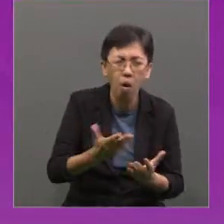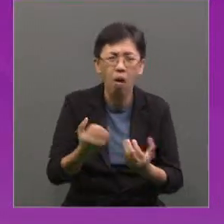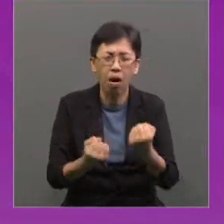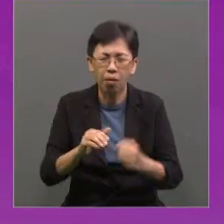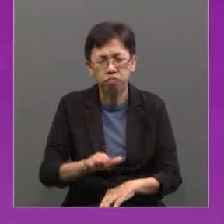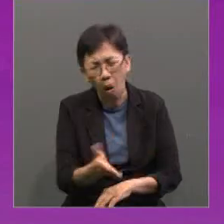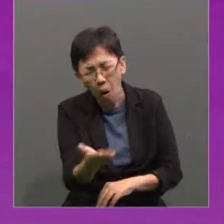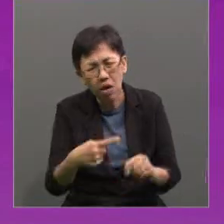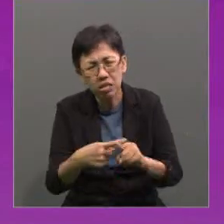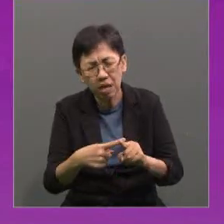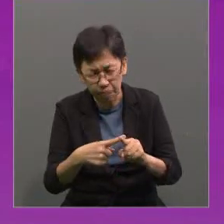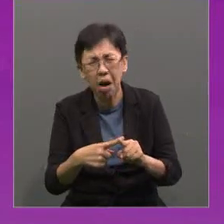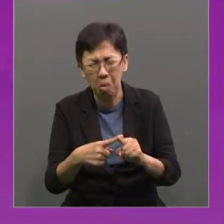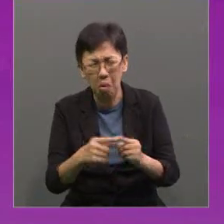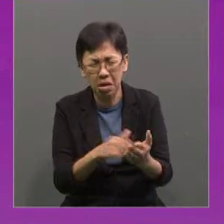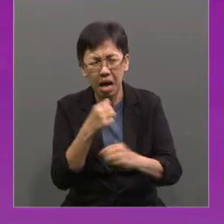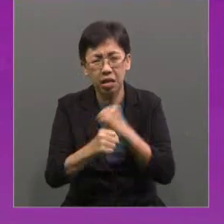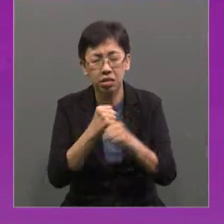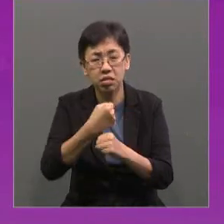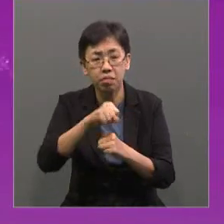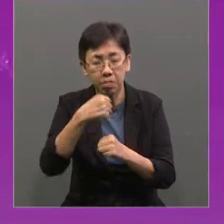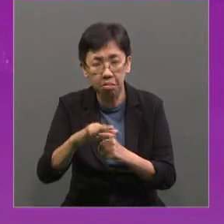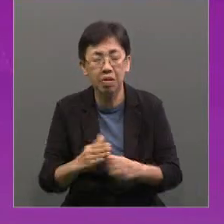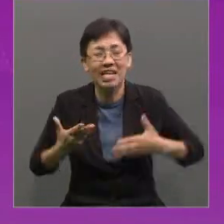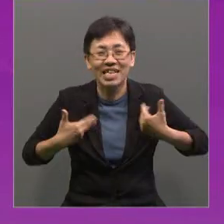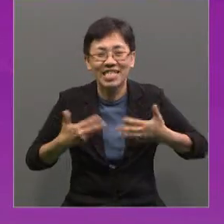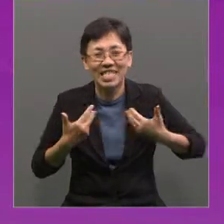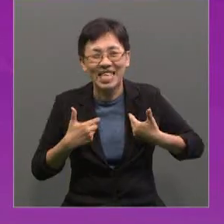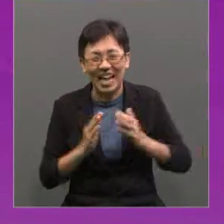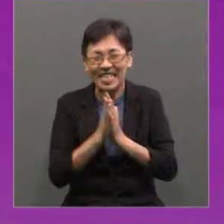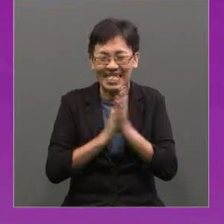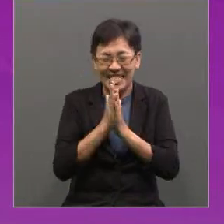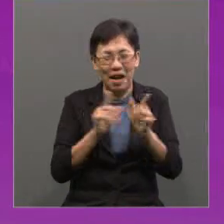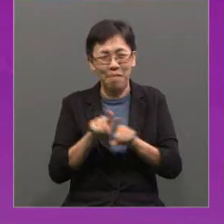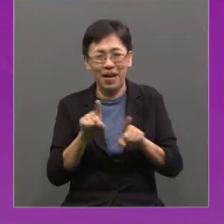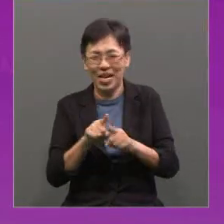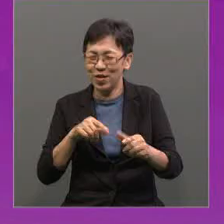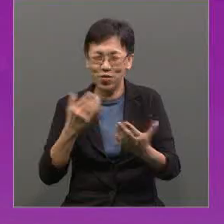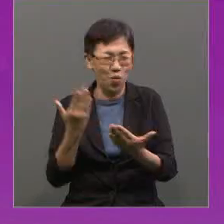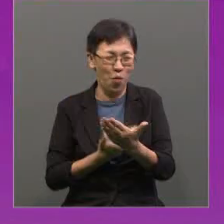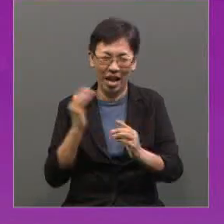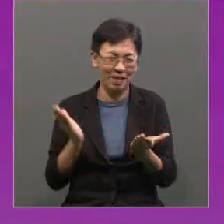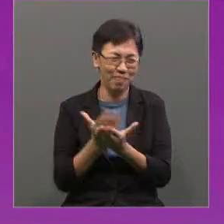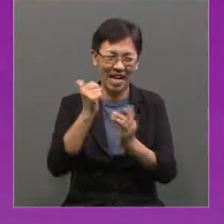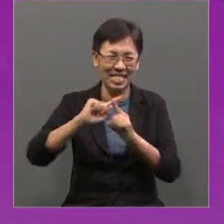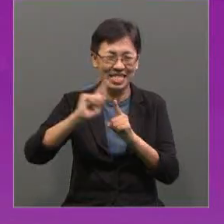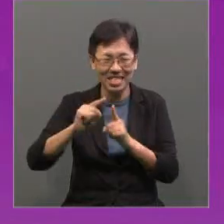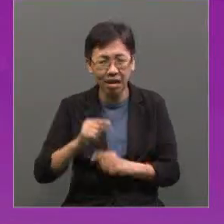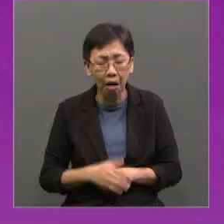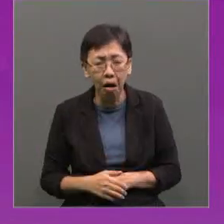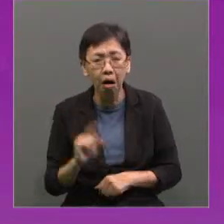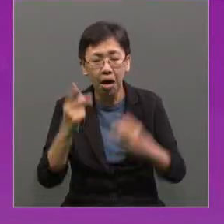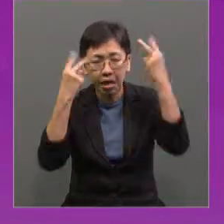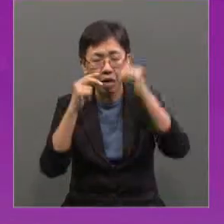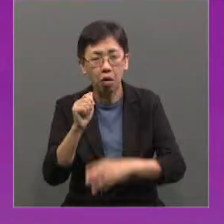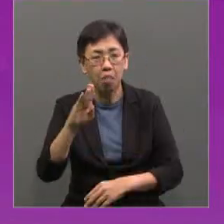ายตลอด10ปีที่ผ่านมาแต่ปรากฏว่าชาวบ้านเขาบอกว่านี่ดีใจยิ่งกว่าถูกหวยรางวัลที่หนึ่งนะ เพราะว่าวันนี้ได้ถนนใหม่แล้วนะครับหลังจากที่มีนายก